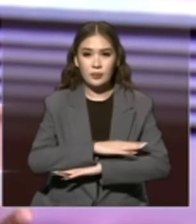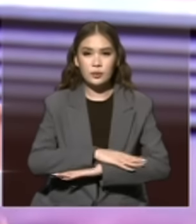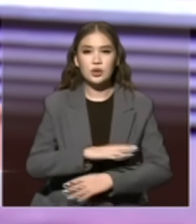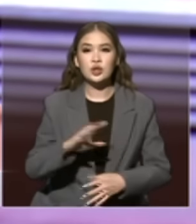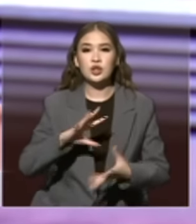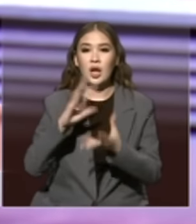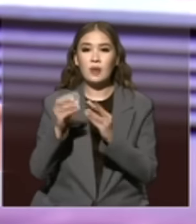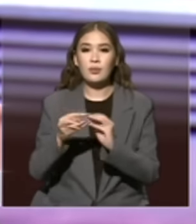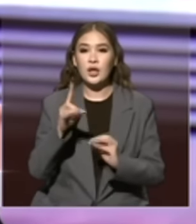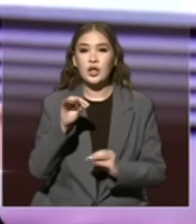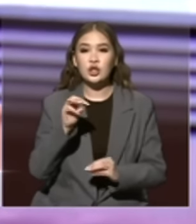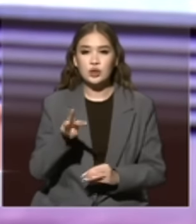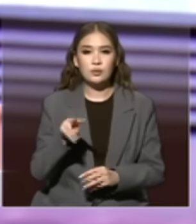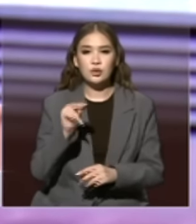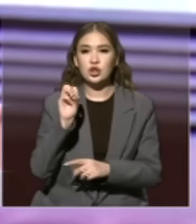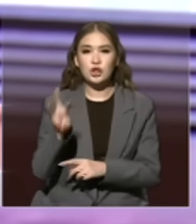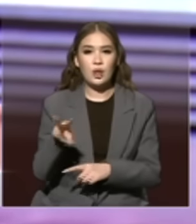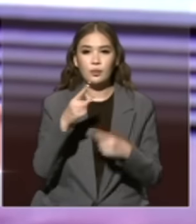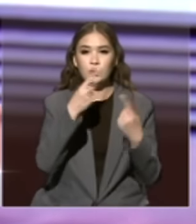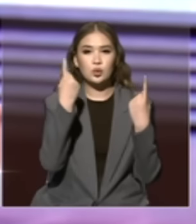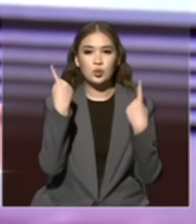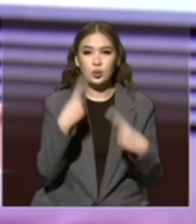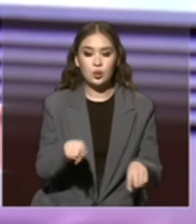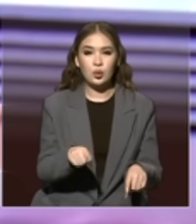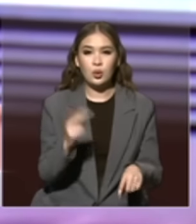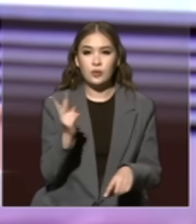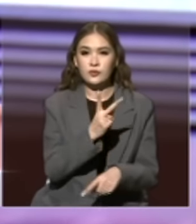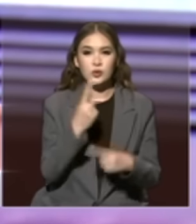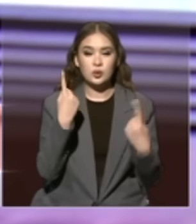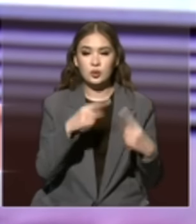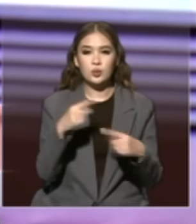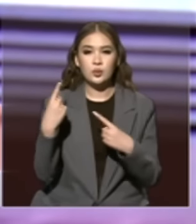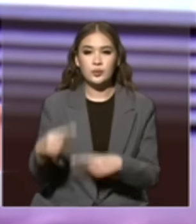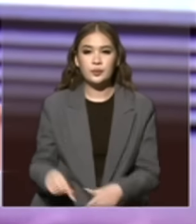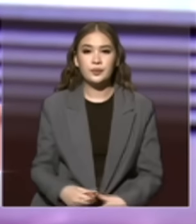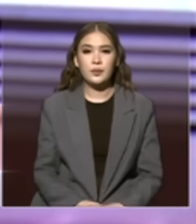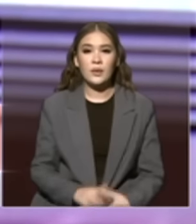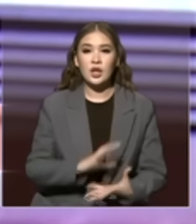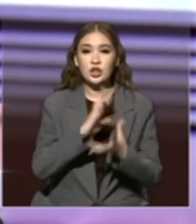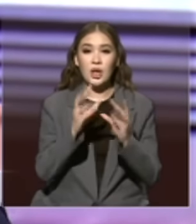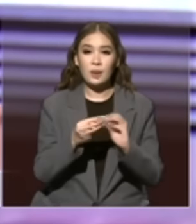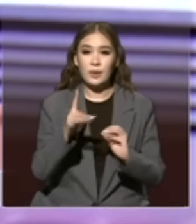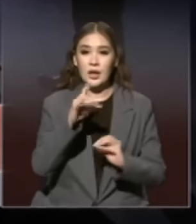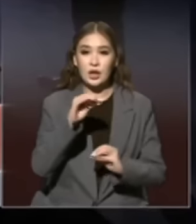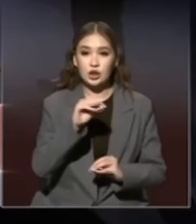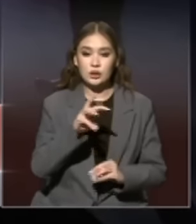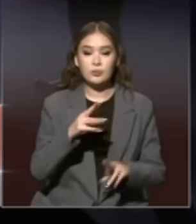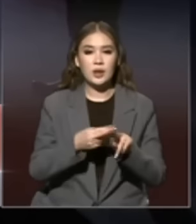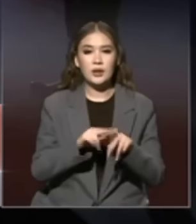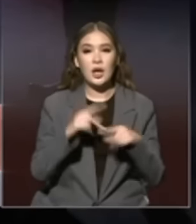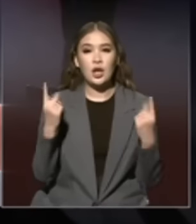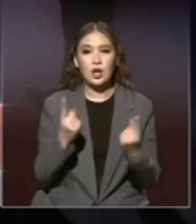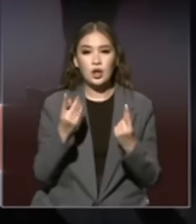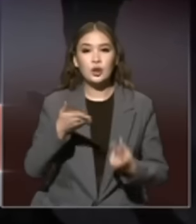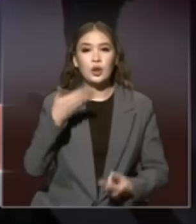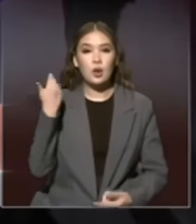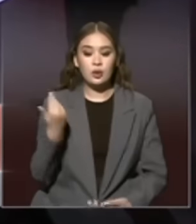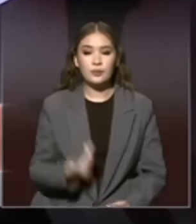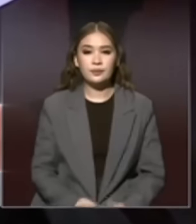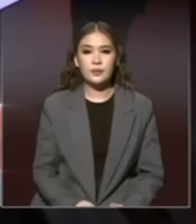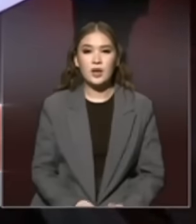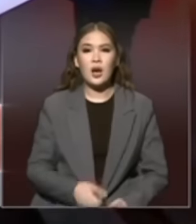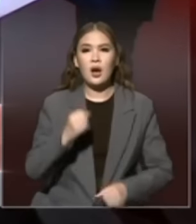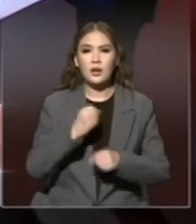режимдегі тәртіптен өте өзгеше. Иә. Өте өзгеше. Жалпы режимде жеңілірек. Қатаң режимде бізде қанша түрме